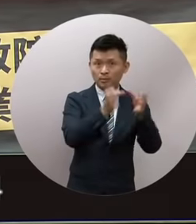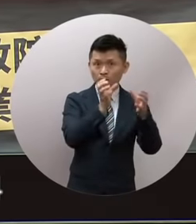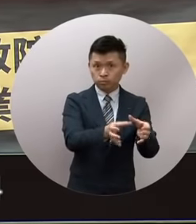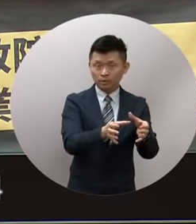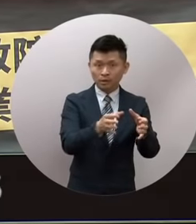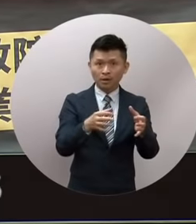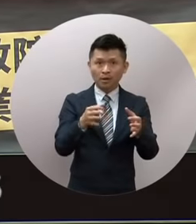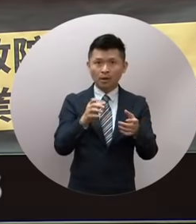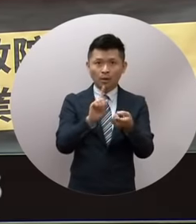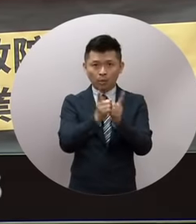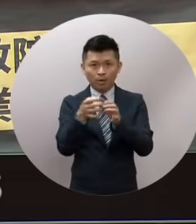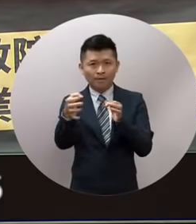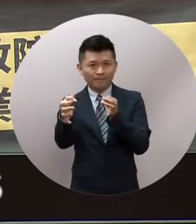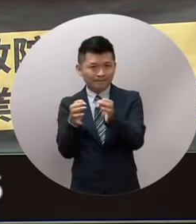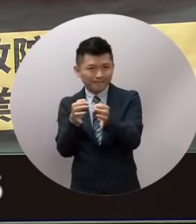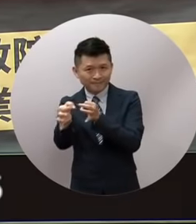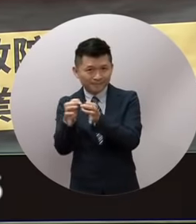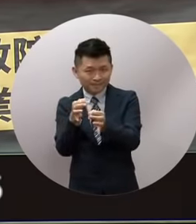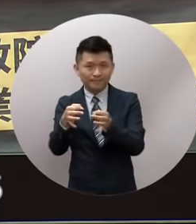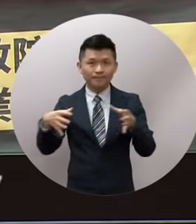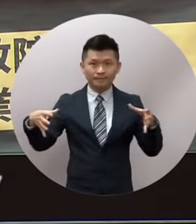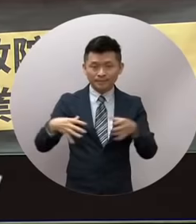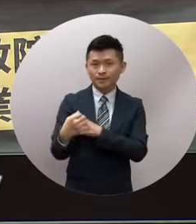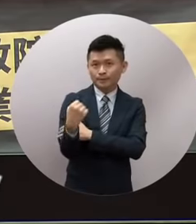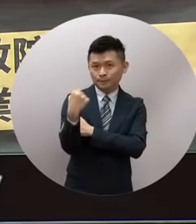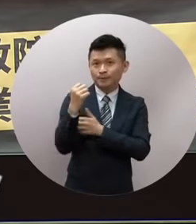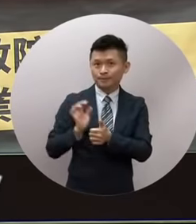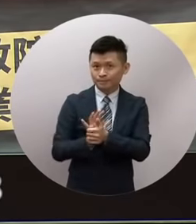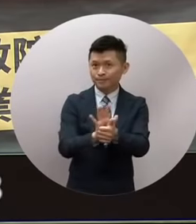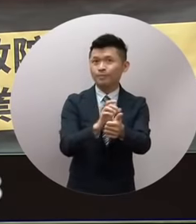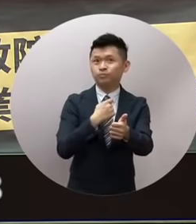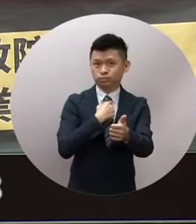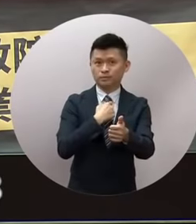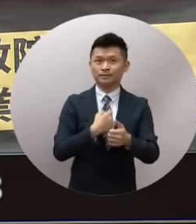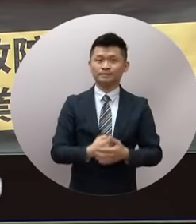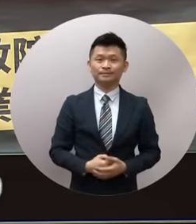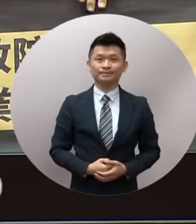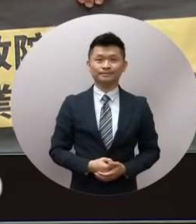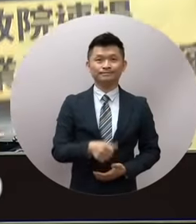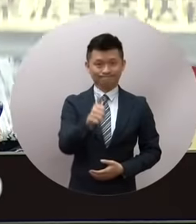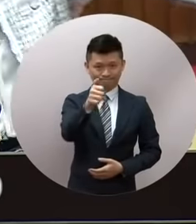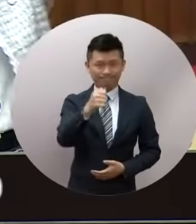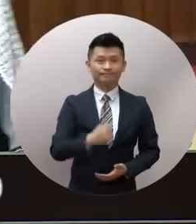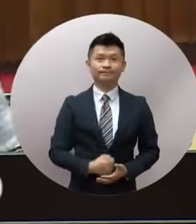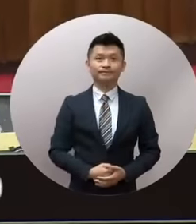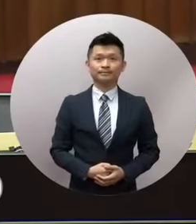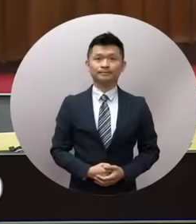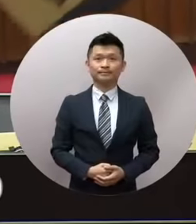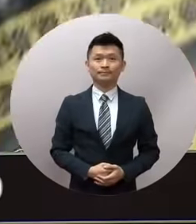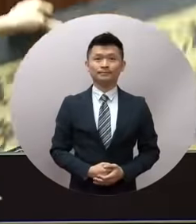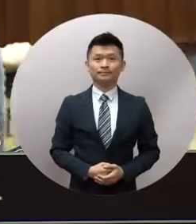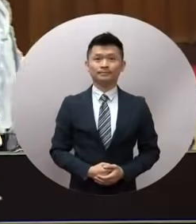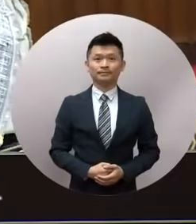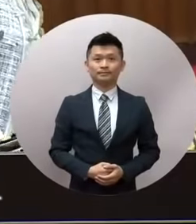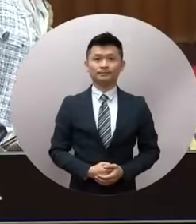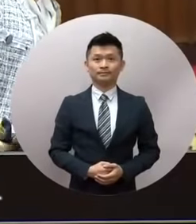循环经济或者是这个矿业法，我们都能够一起来努力的来推动。 对的，谢谢。